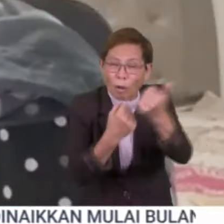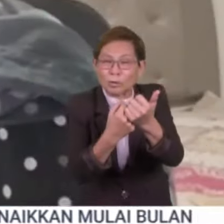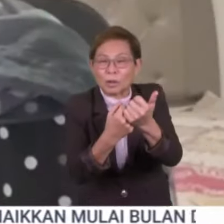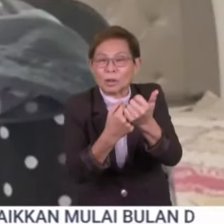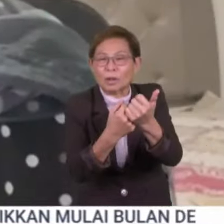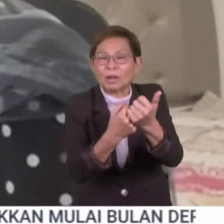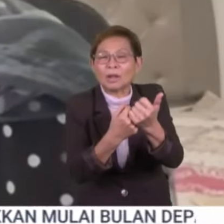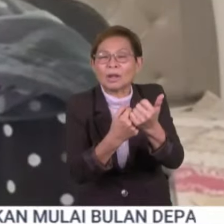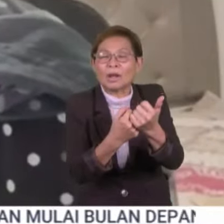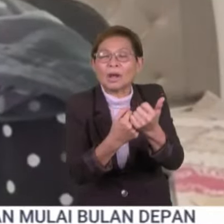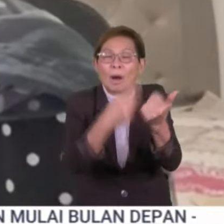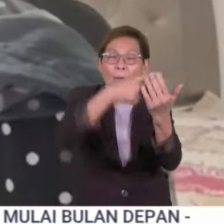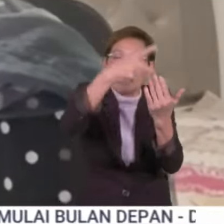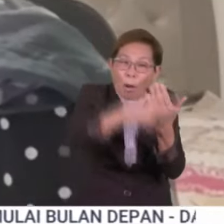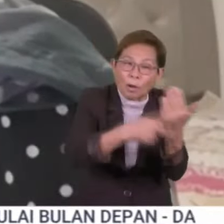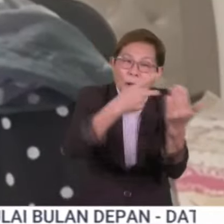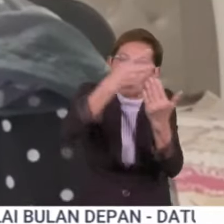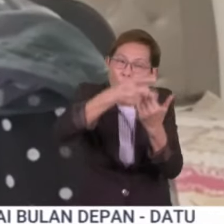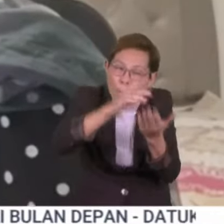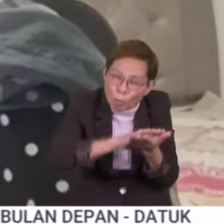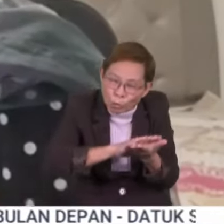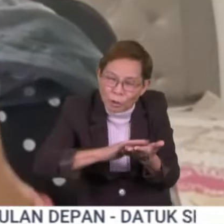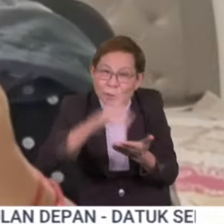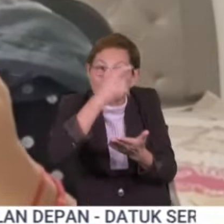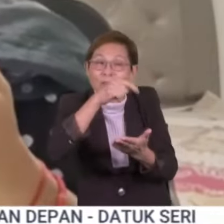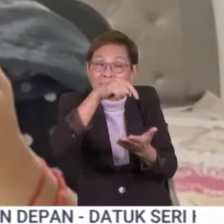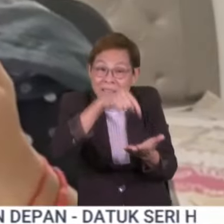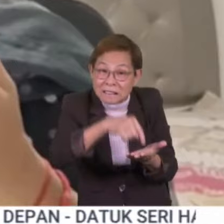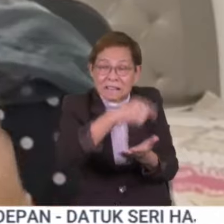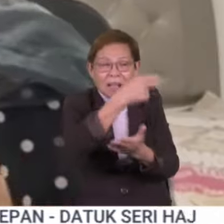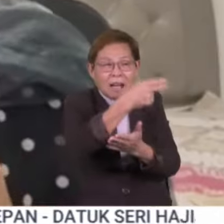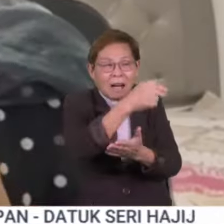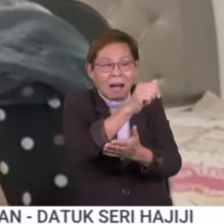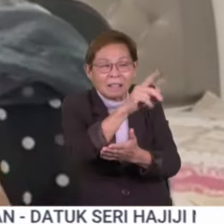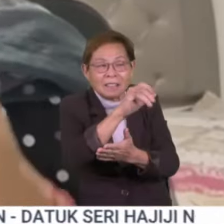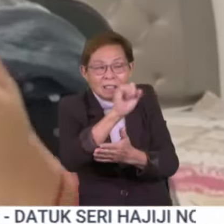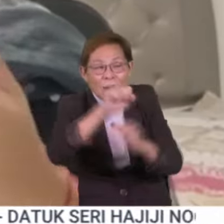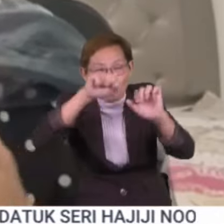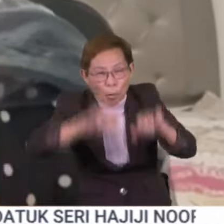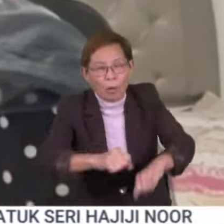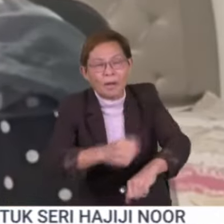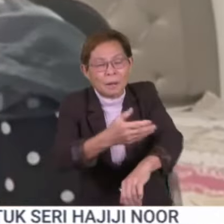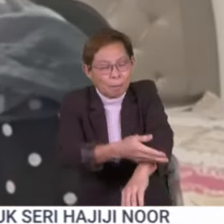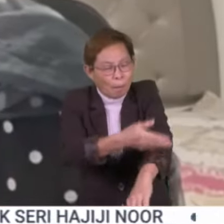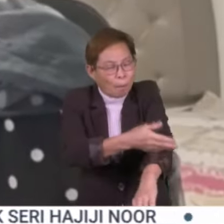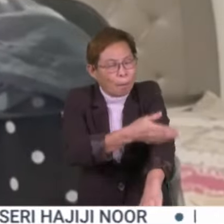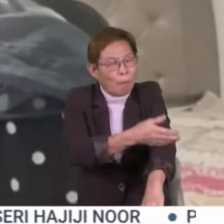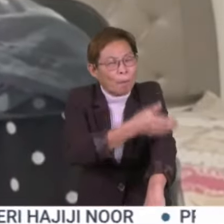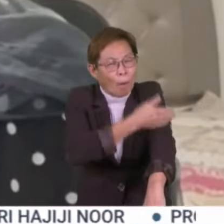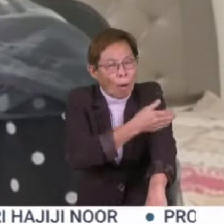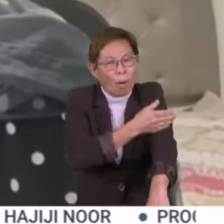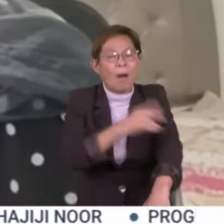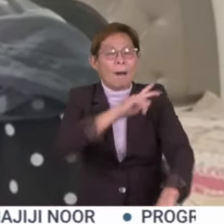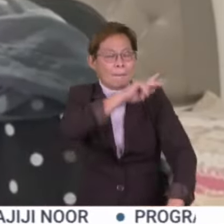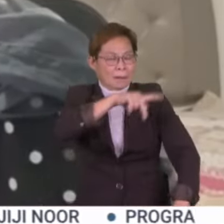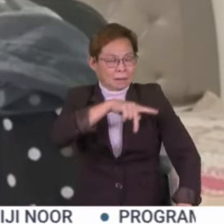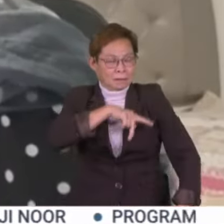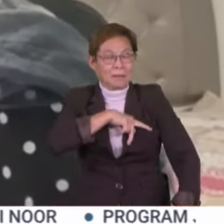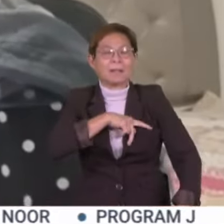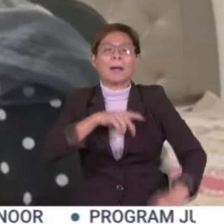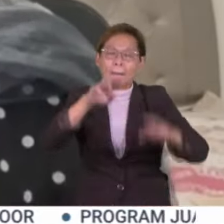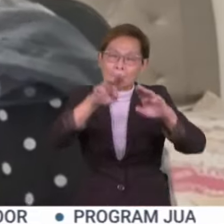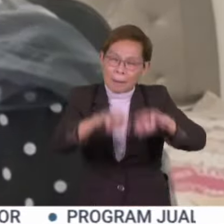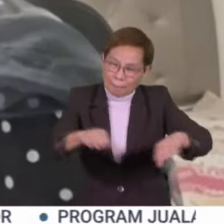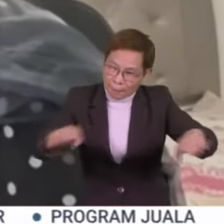usaha-usaha murni seperti ini kerana ianya dapat meningkatkan ataupun memperbaiki personaliti pelajar-pelajar.